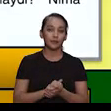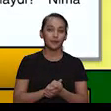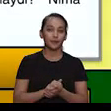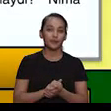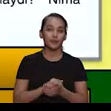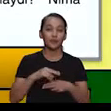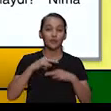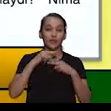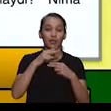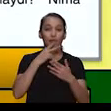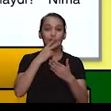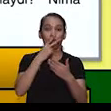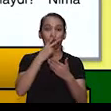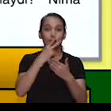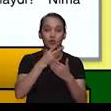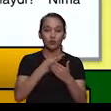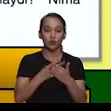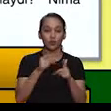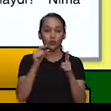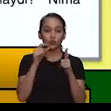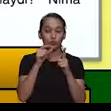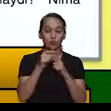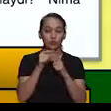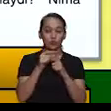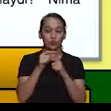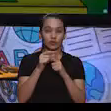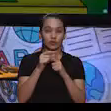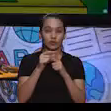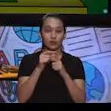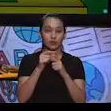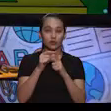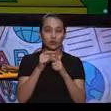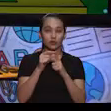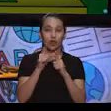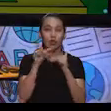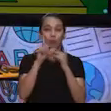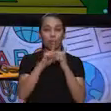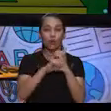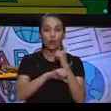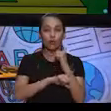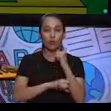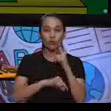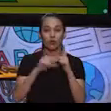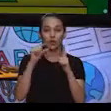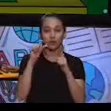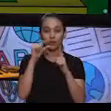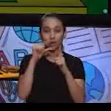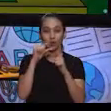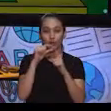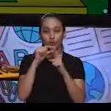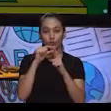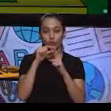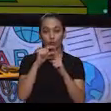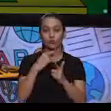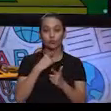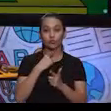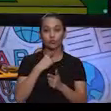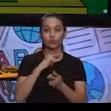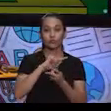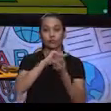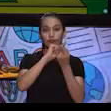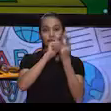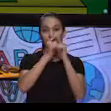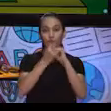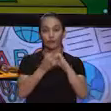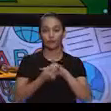Demak, e'tibor bergan bo'lsangiz, ushbu so'zlarimiz so'ngida kelgan tovushlar